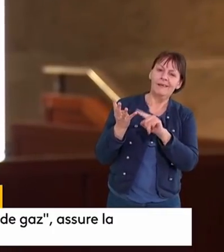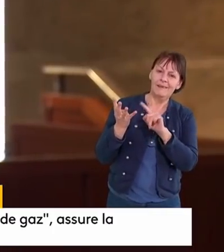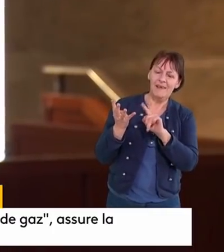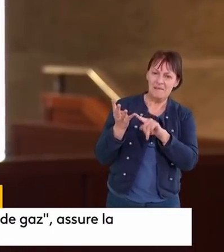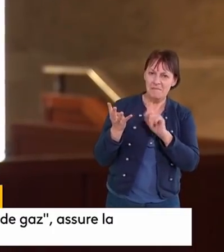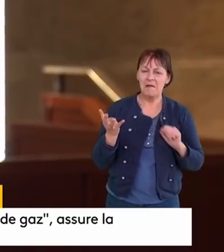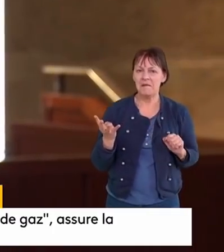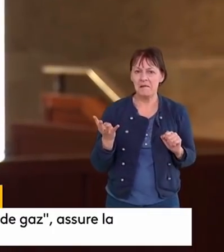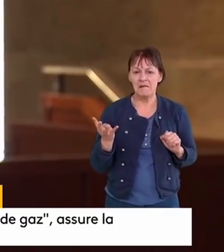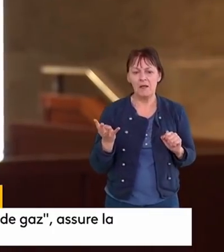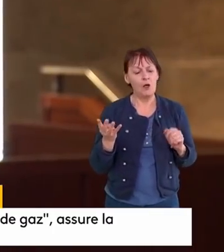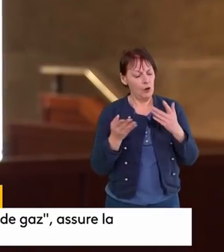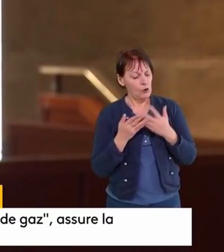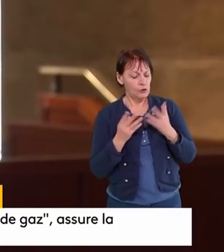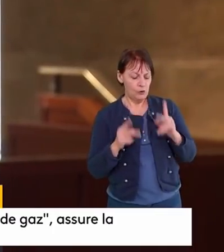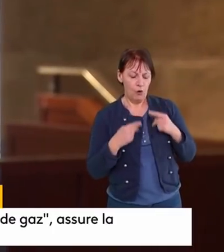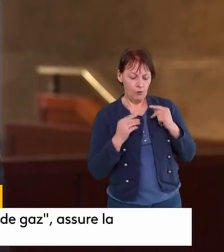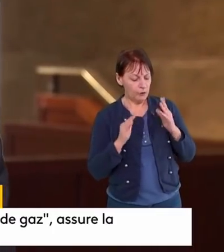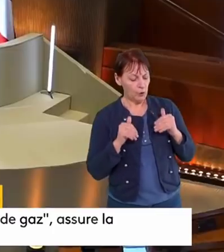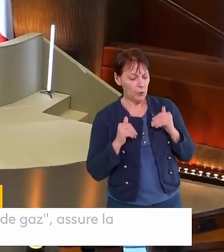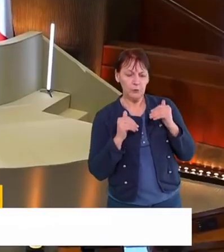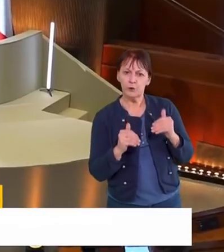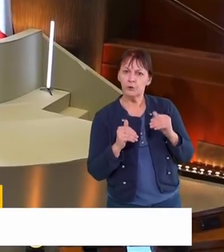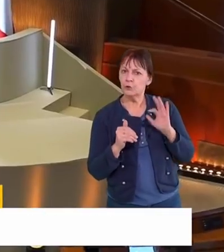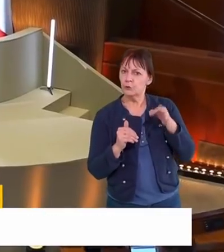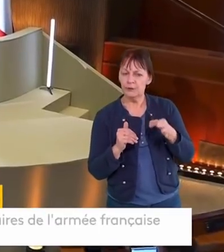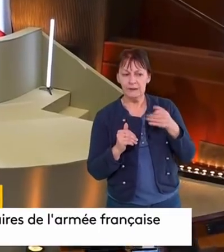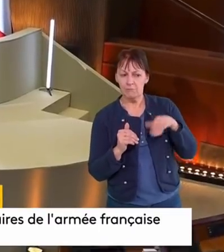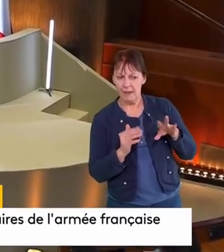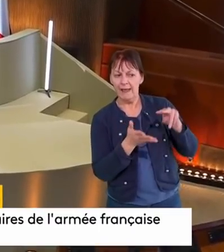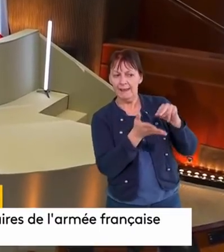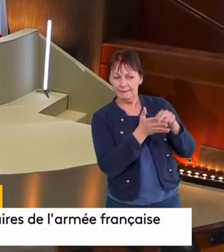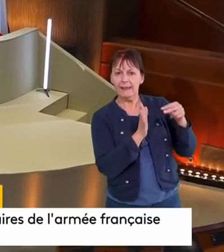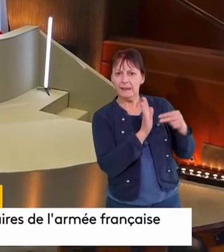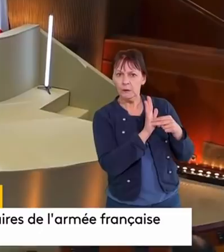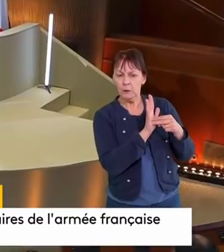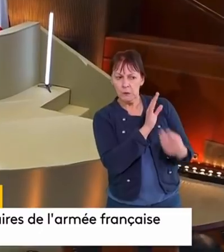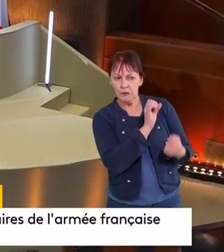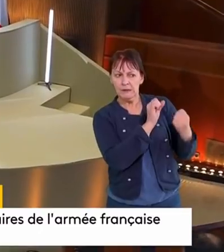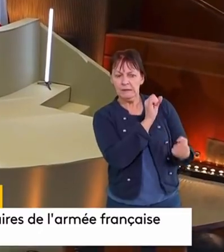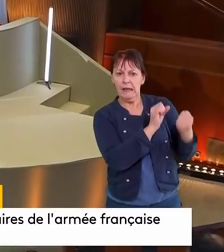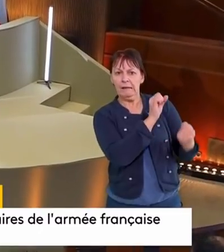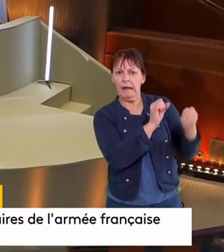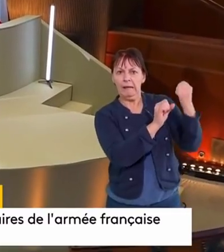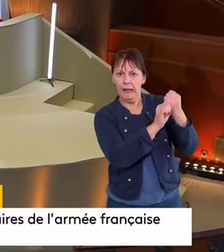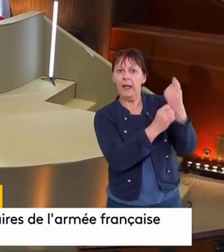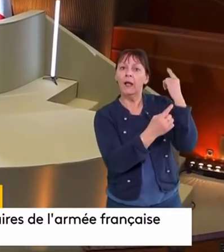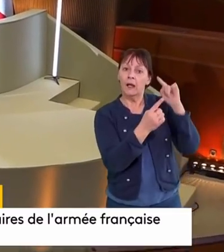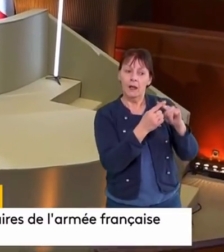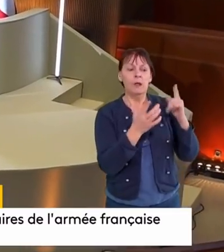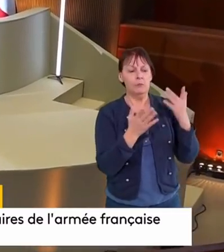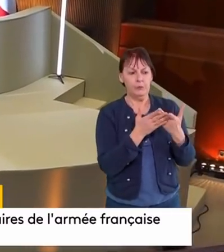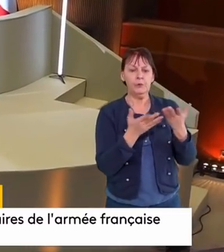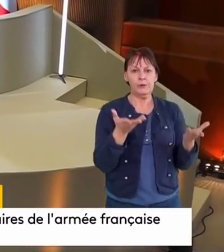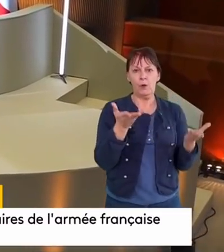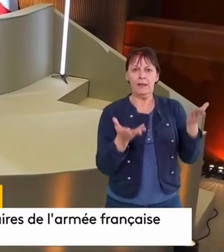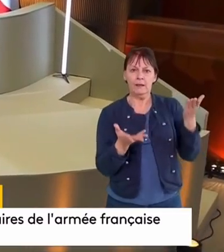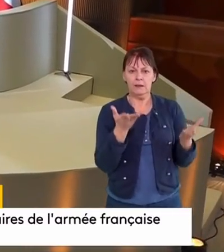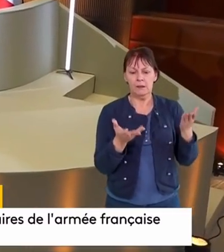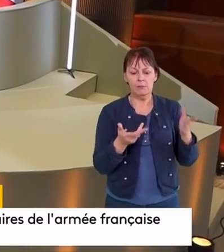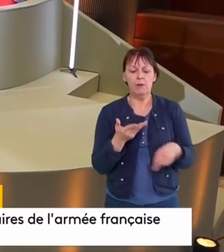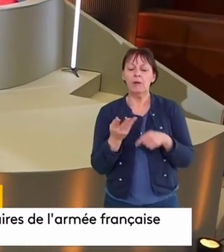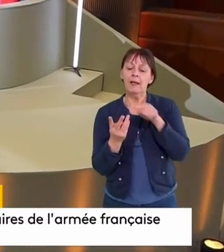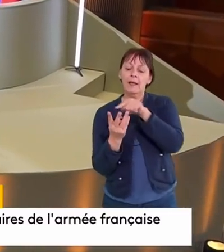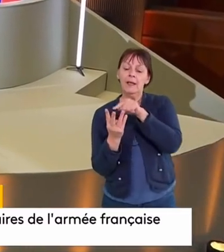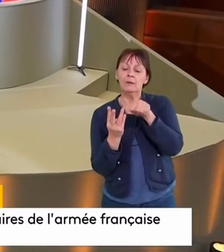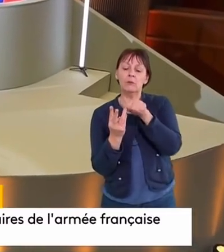Le quatrième scénario lui préserve nos modes de vie, mais fait appel à des paris technologiques pour compenser les dégâts dans la nature. Et puis il y a les scénarios 2 et 3 qui sont les scénarios intermédiaires. Je